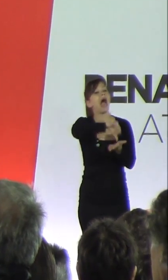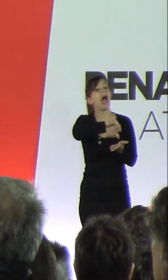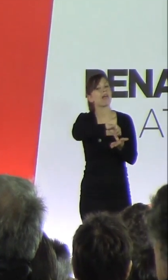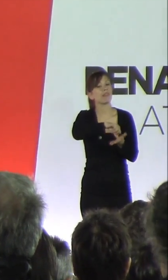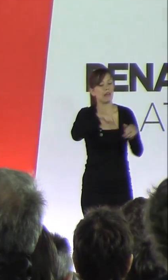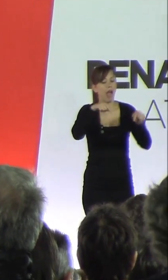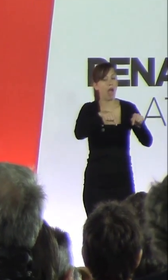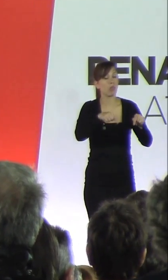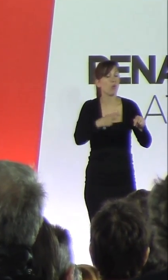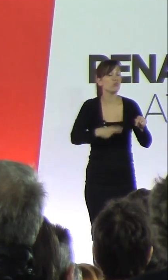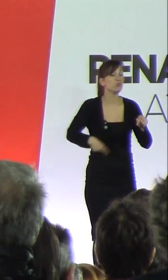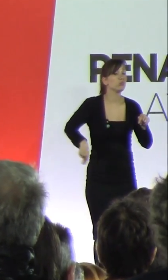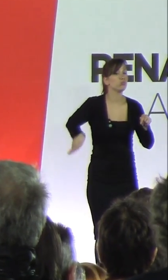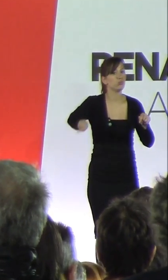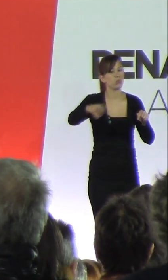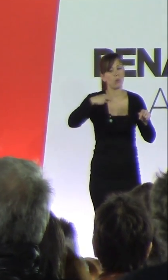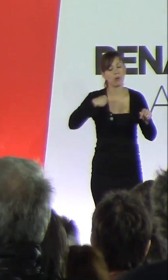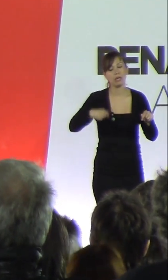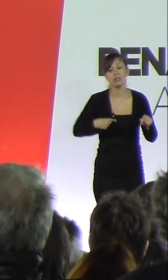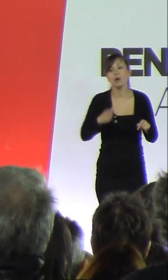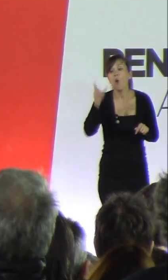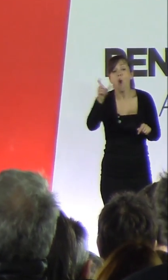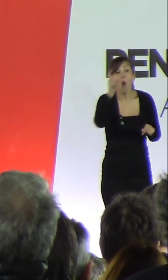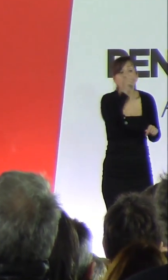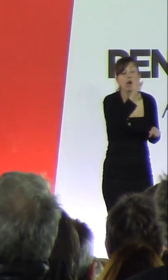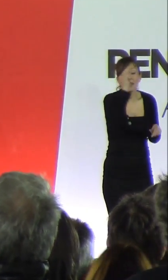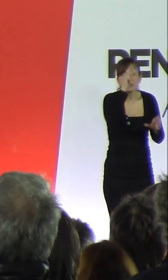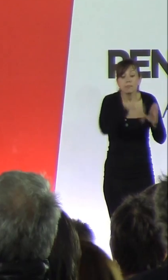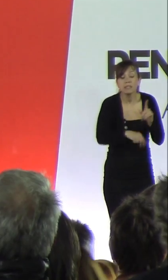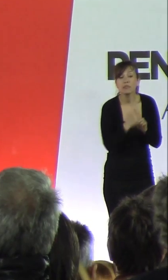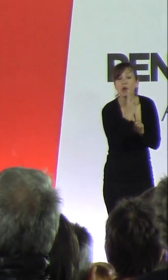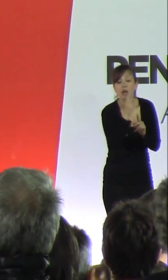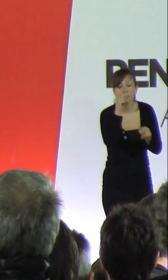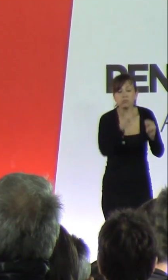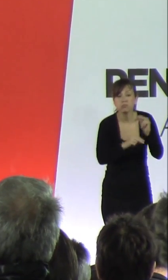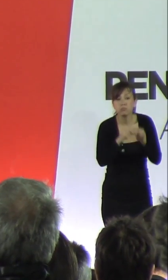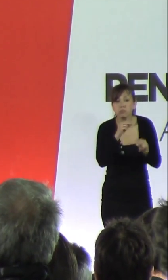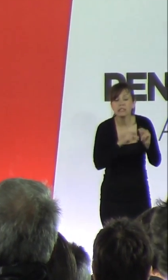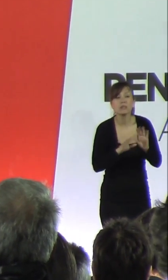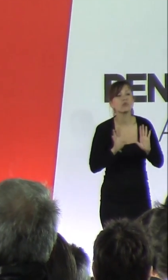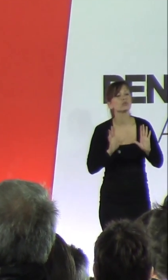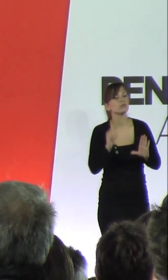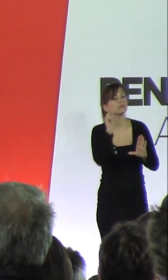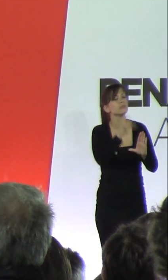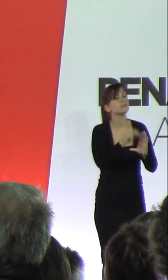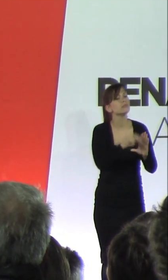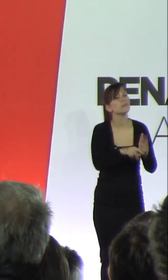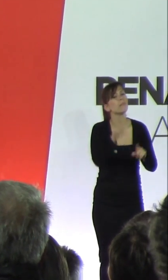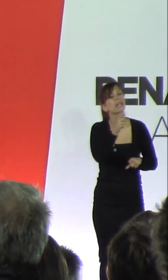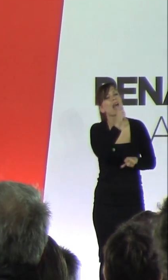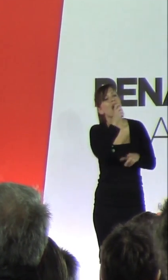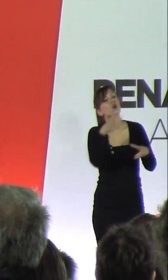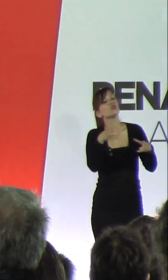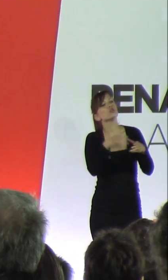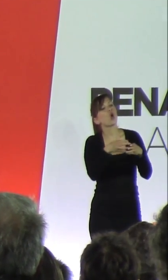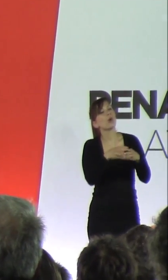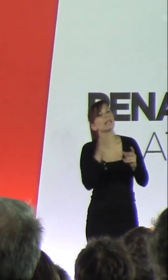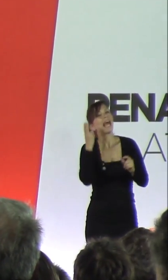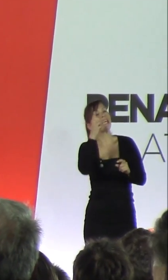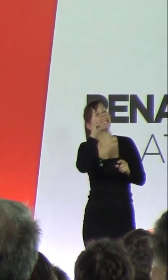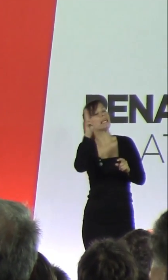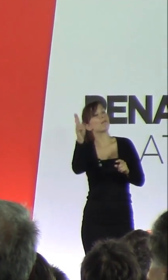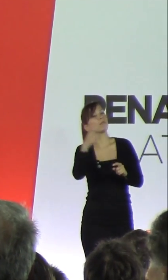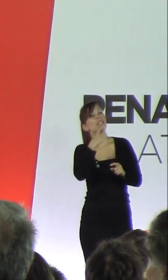Αττική, κάθε ψήφος που θα πάει σε σχήματα που παριστάνουν τα